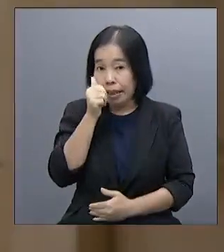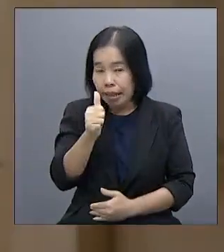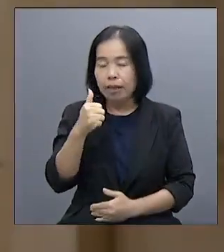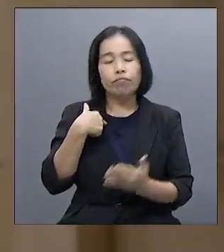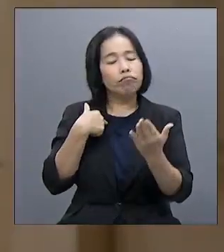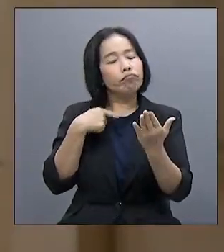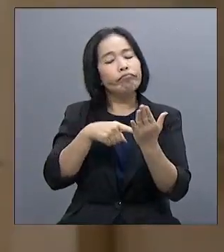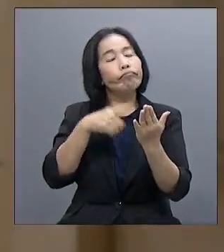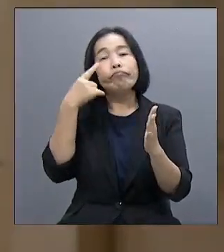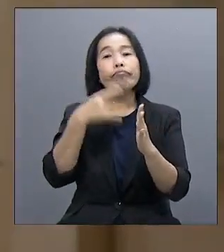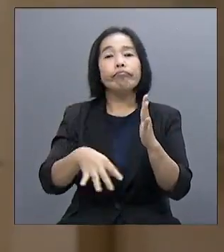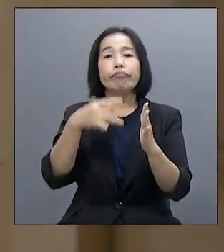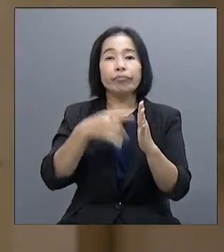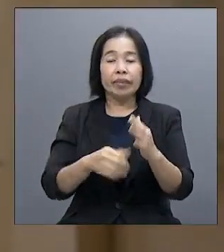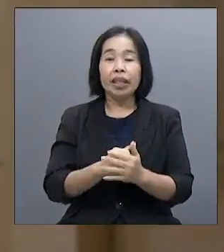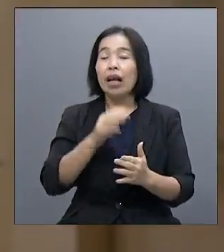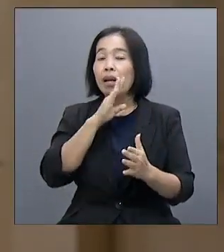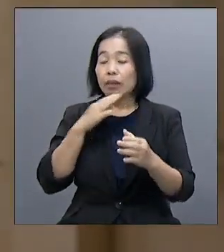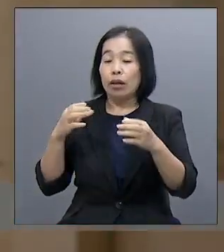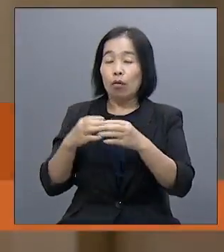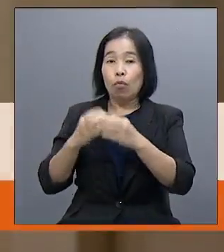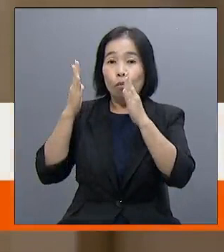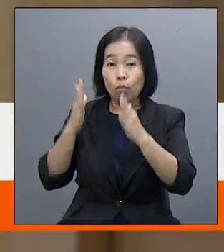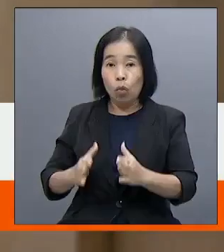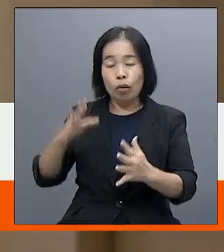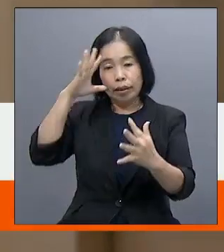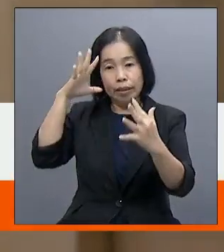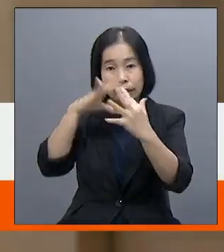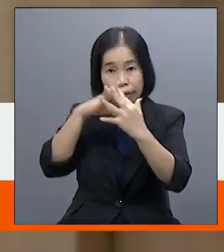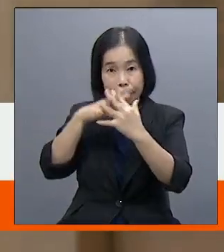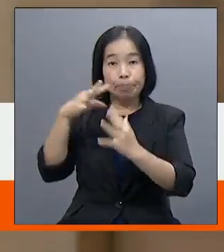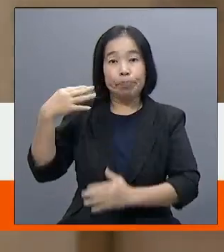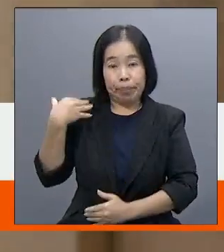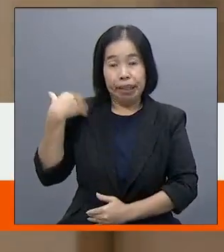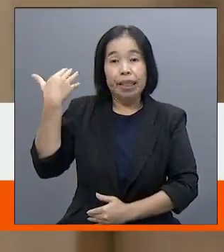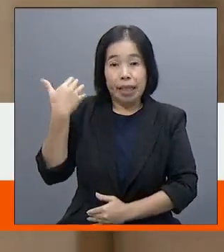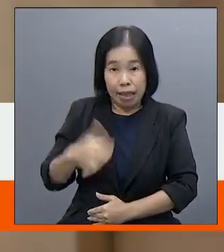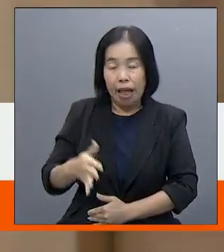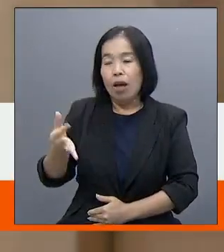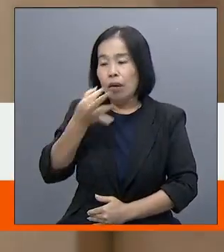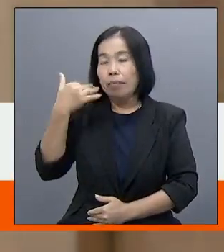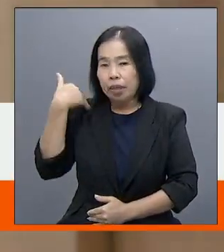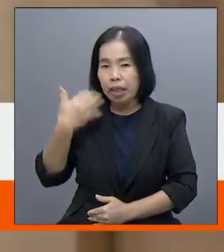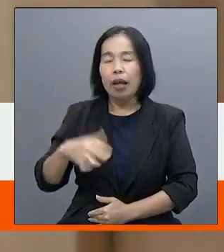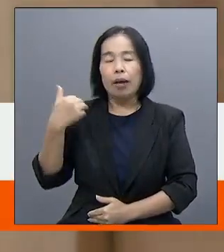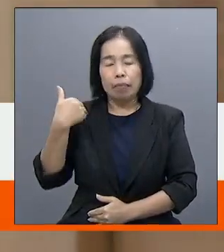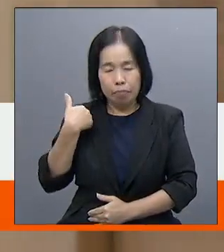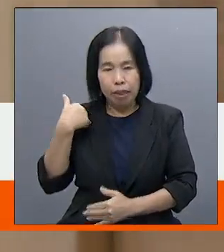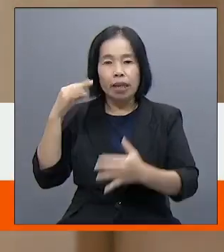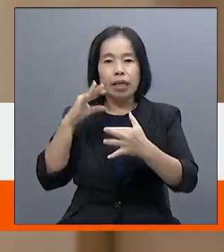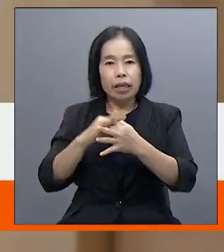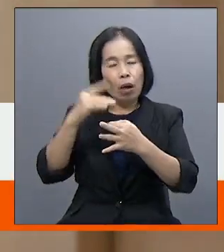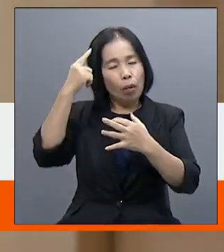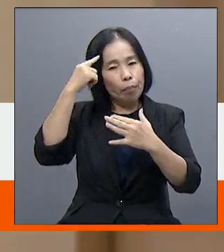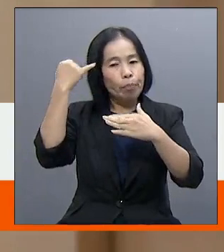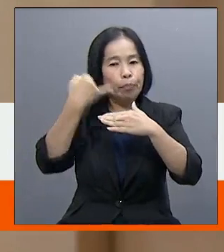ล ทีนี้ในกลุ่มคนไข้ที่เป็นโรคจิตเภทหรือกลุ่มที่เป็นจิตเภทแฝงเนี่ยเขาอาจจะมีความผิดปกติของสารสื่อประสาทในส